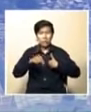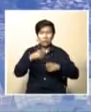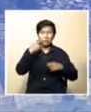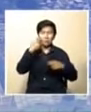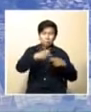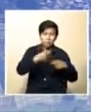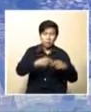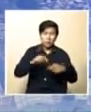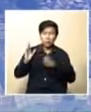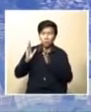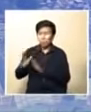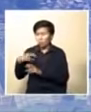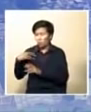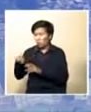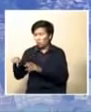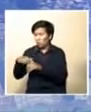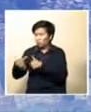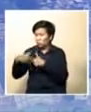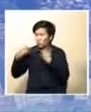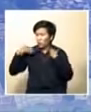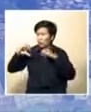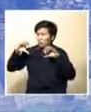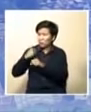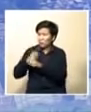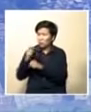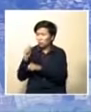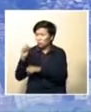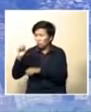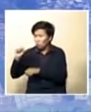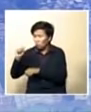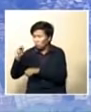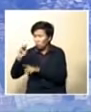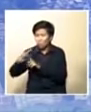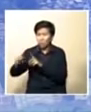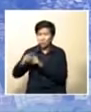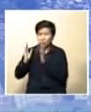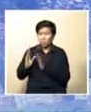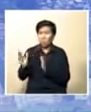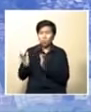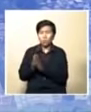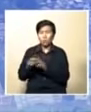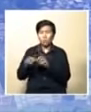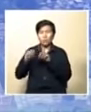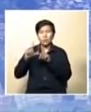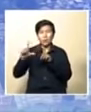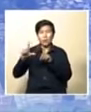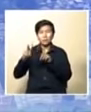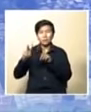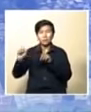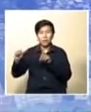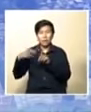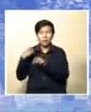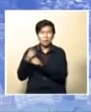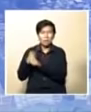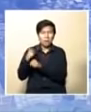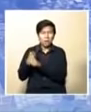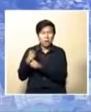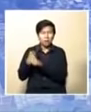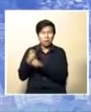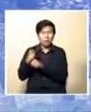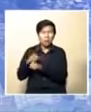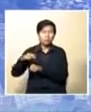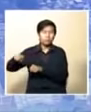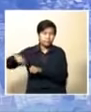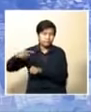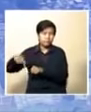มครับขอบคุณครับท่านอาจารย์วิษณุจะมีเพิ่มเติมตรงนี้ด้วยนะครับกับเรียนครับเดี๋ยวขอ